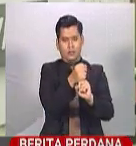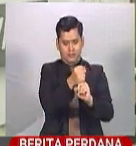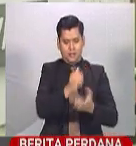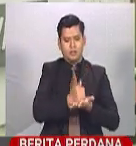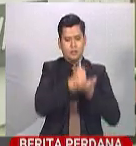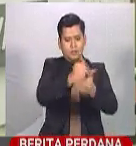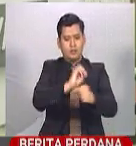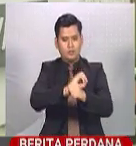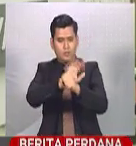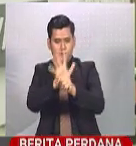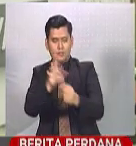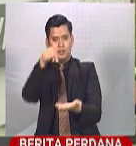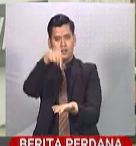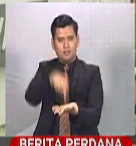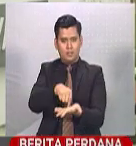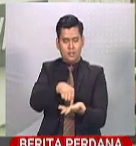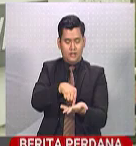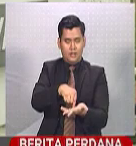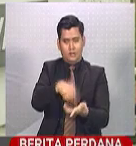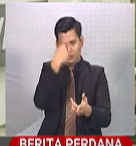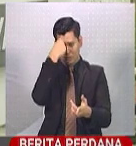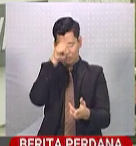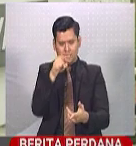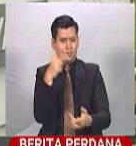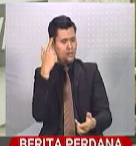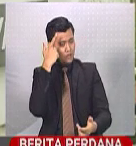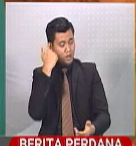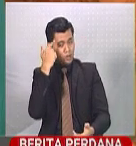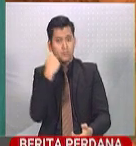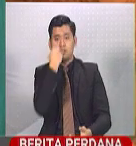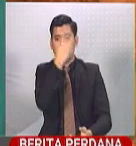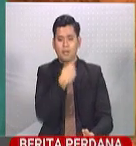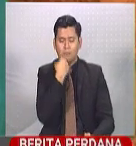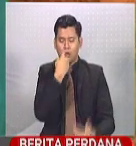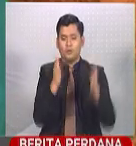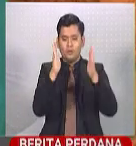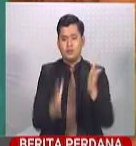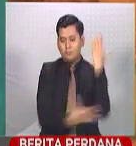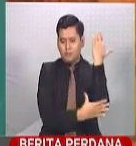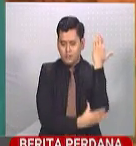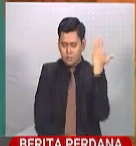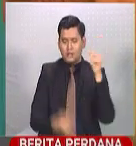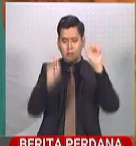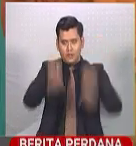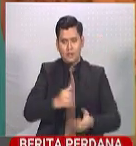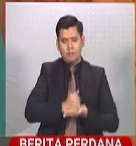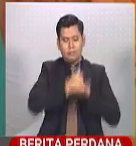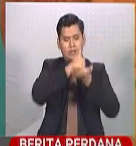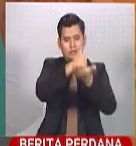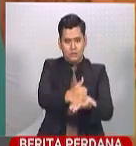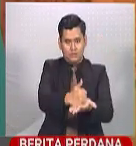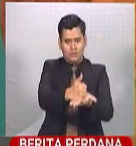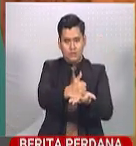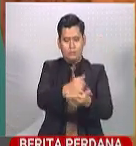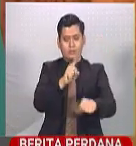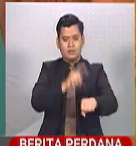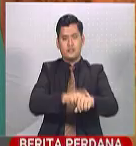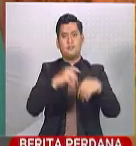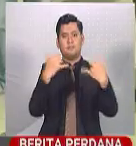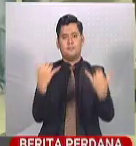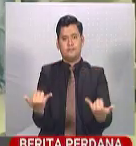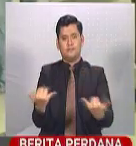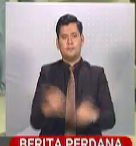meringankan beban kumpulan sasar yang sedang dikenalpasti di seluruh negara dan dilaksanakan agensi-agensi agama Persekutuan.